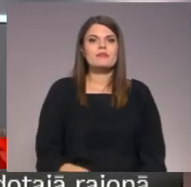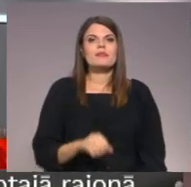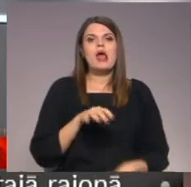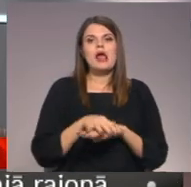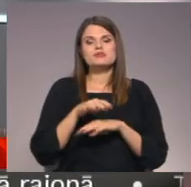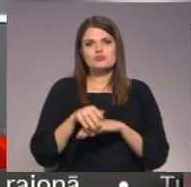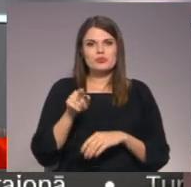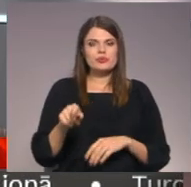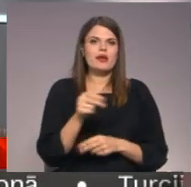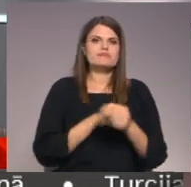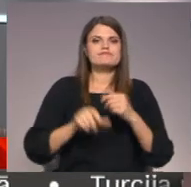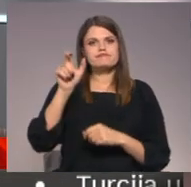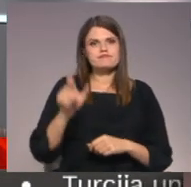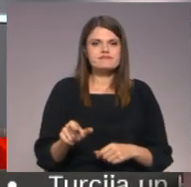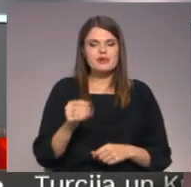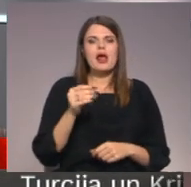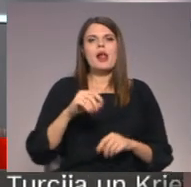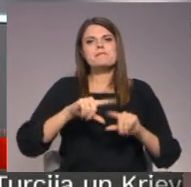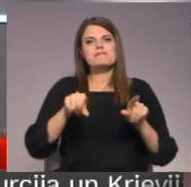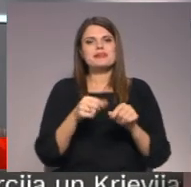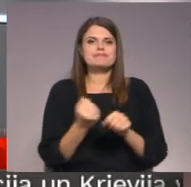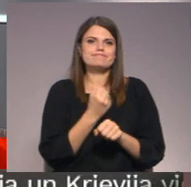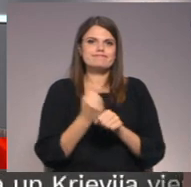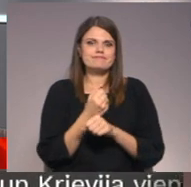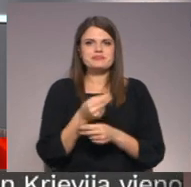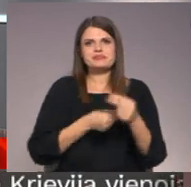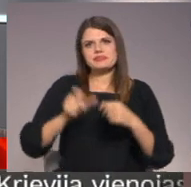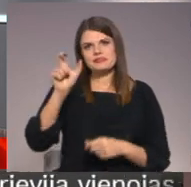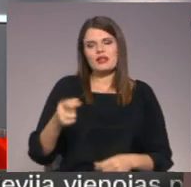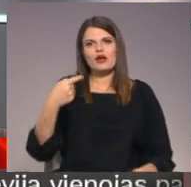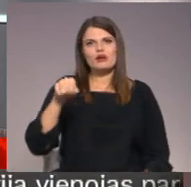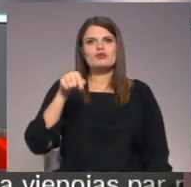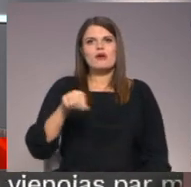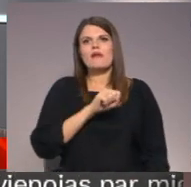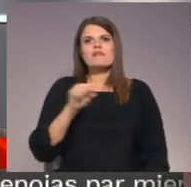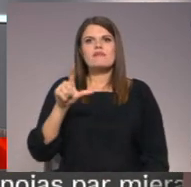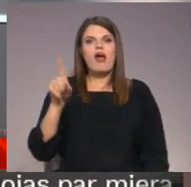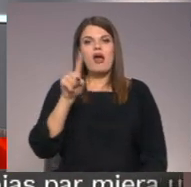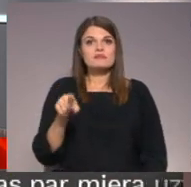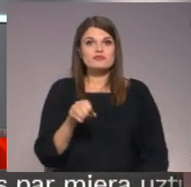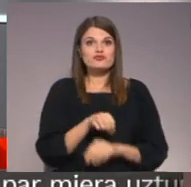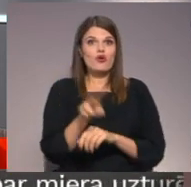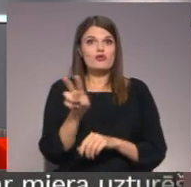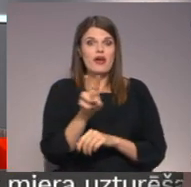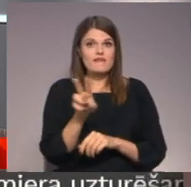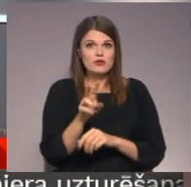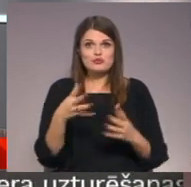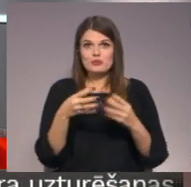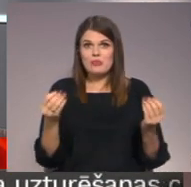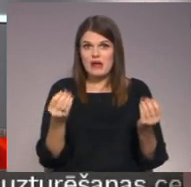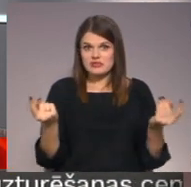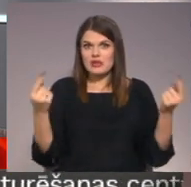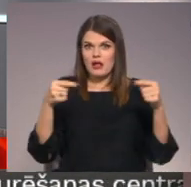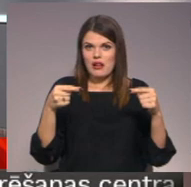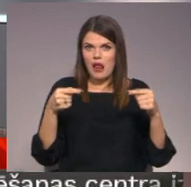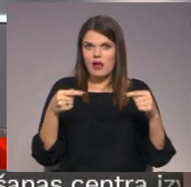Aizpūtes uzņēmējam Beķerejas īpašniekam Sandrim Štālam COVID-19 krīzes laiks pavasarī nevis lika darbības sašaurināt, bet